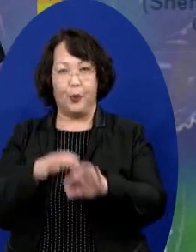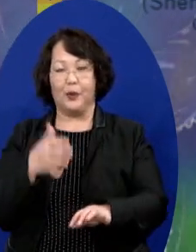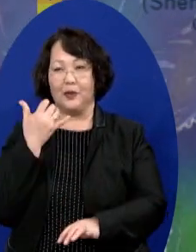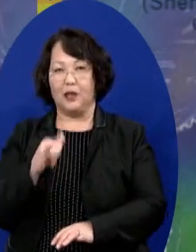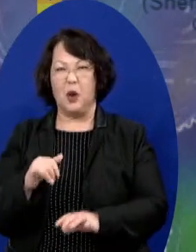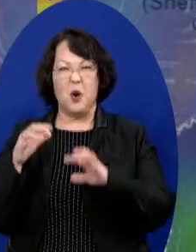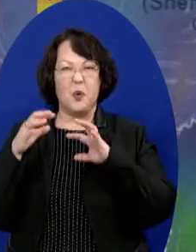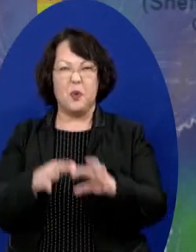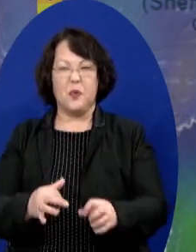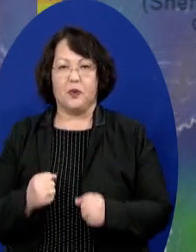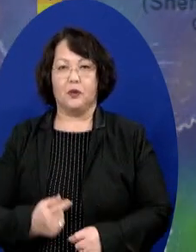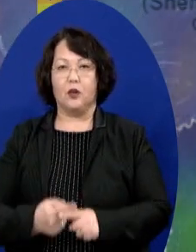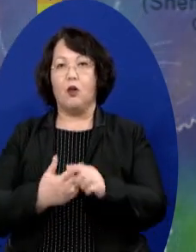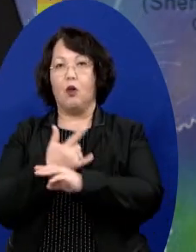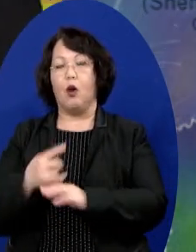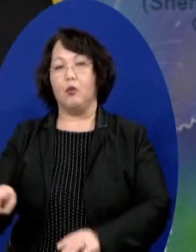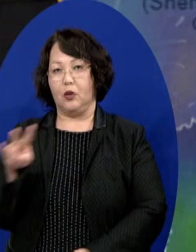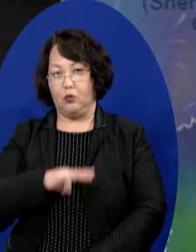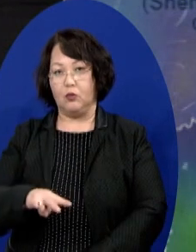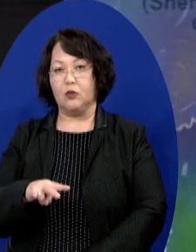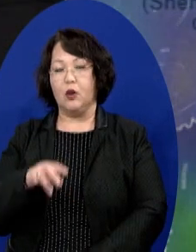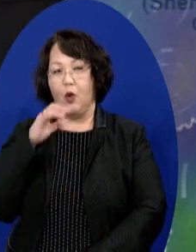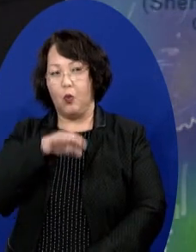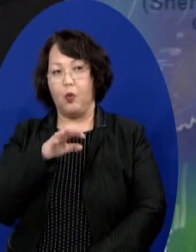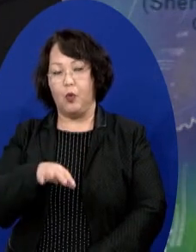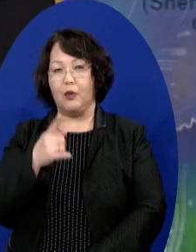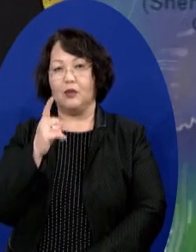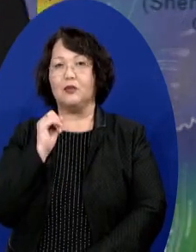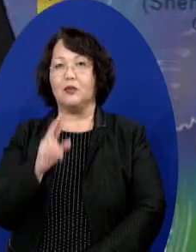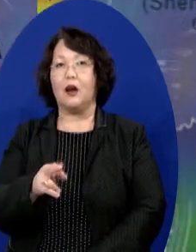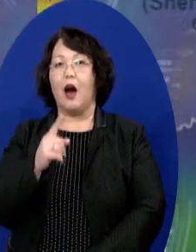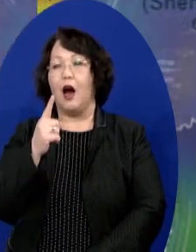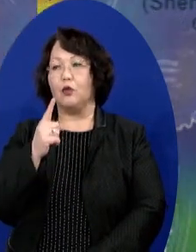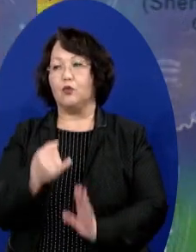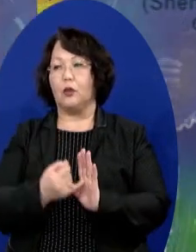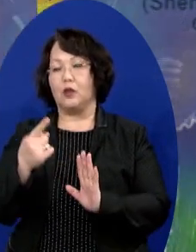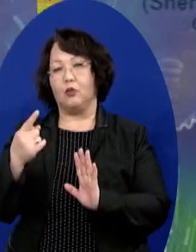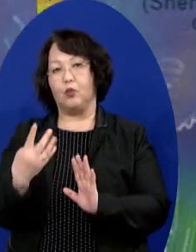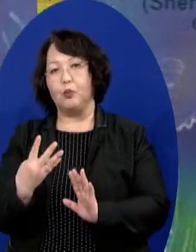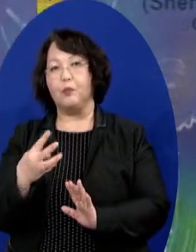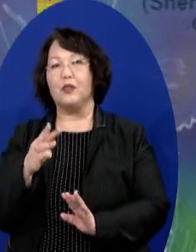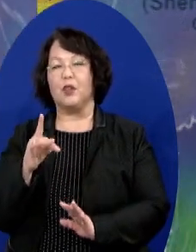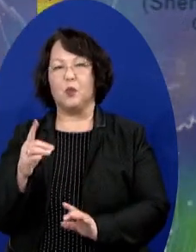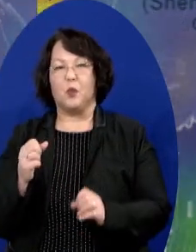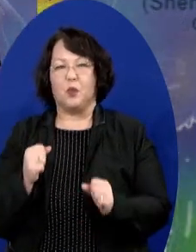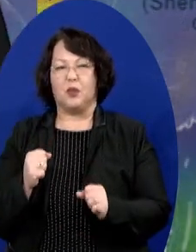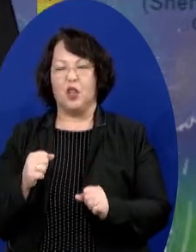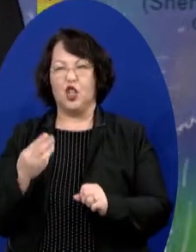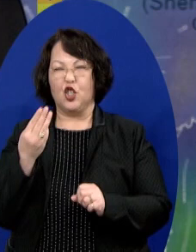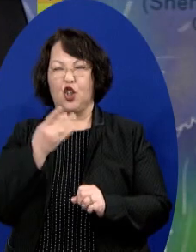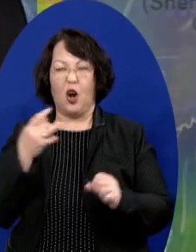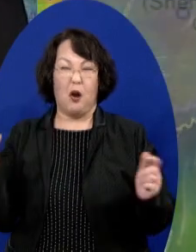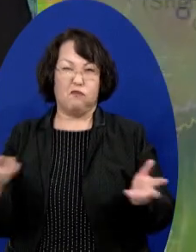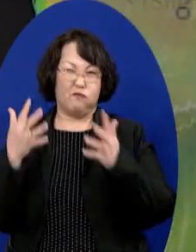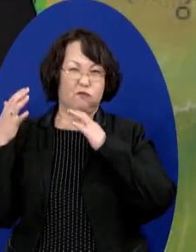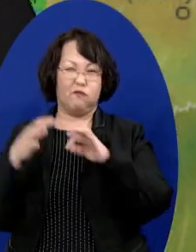нэмэгдэж байгаа. За үүнд бол говь тал хэрэг нутгаараа салхи секундэд 14-16 метр хүрч ширүүсэж шорон шурга шуурхайг анхааруулж байна. За гарын